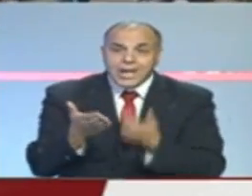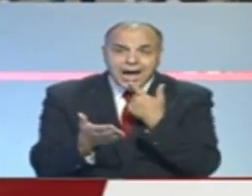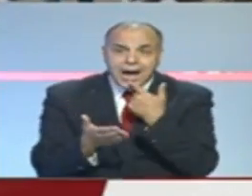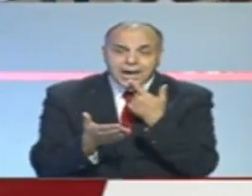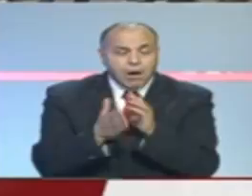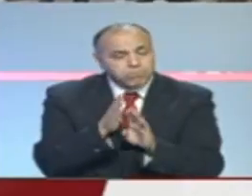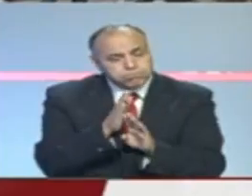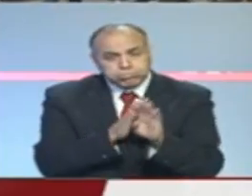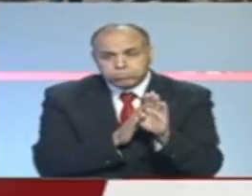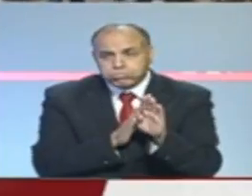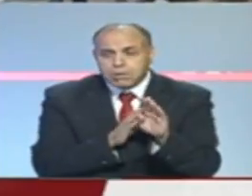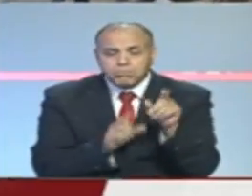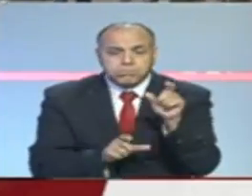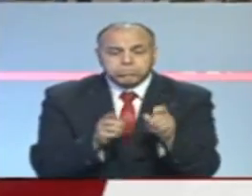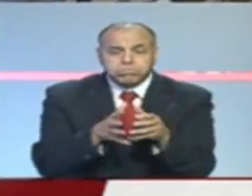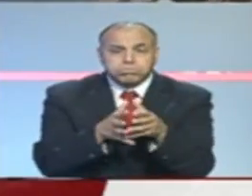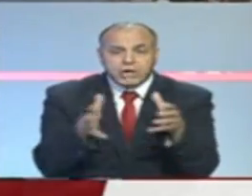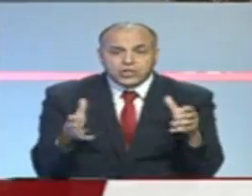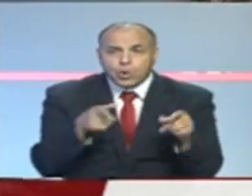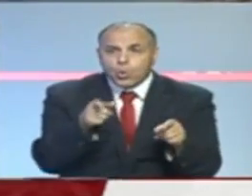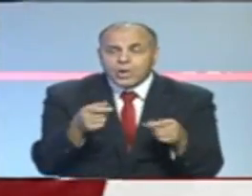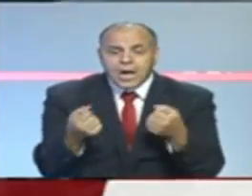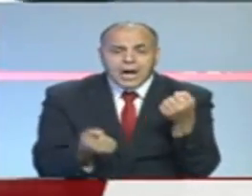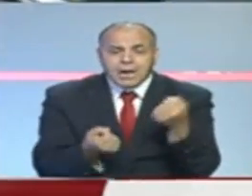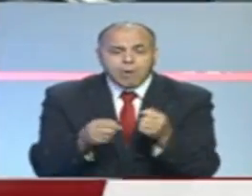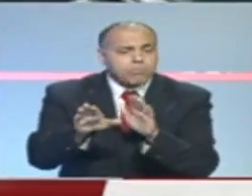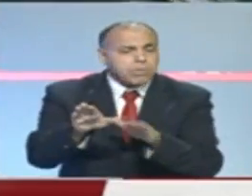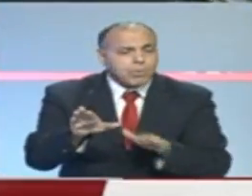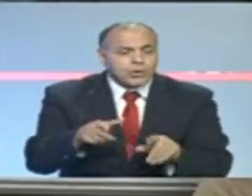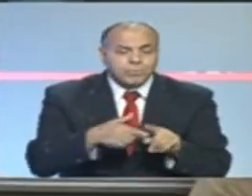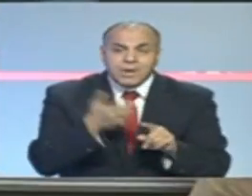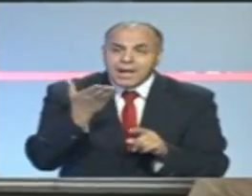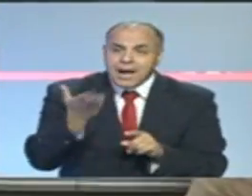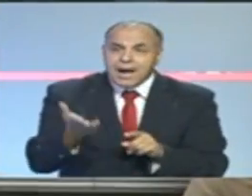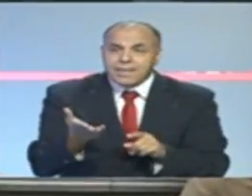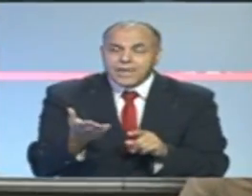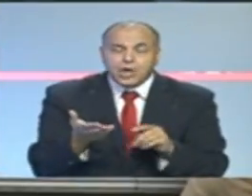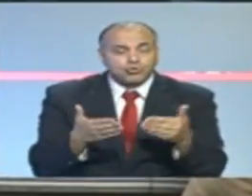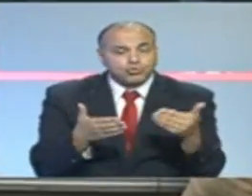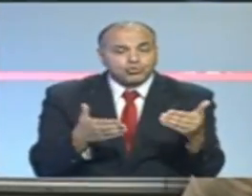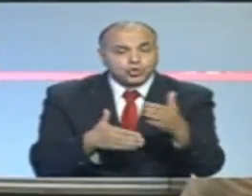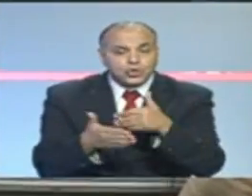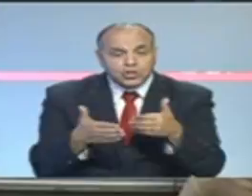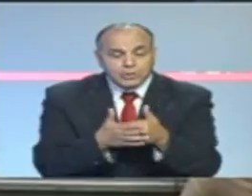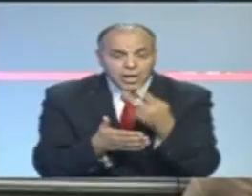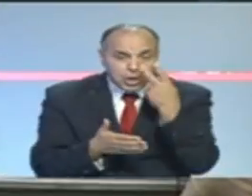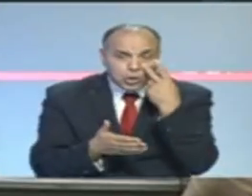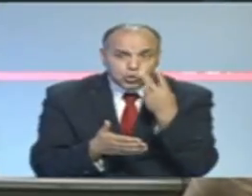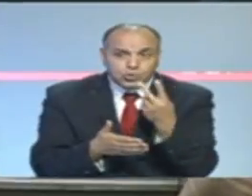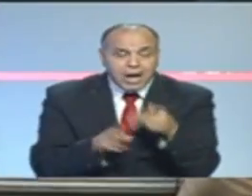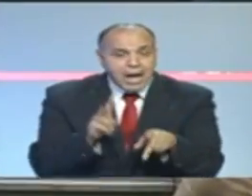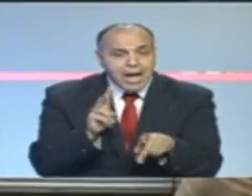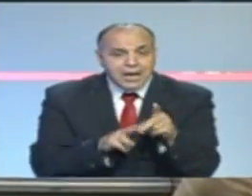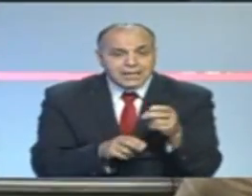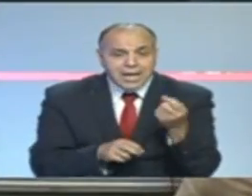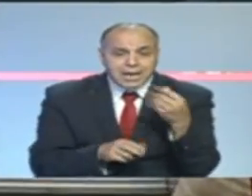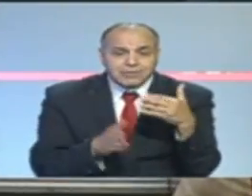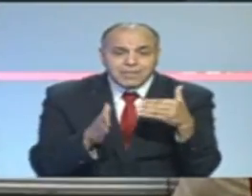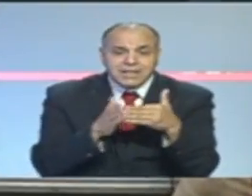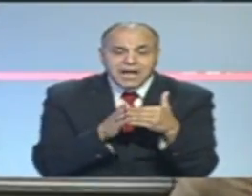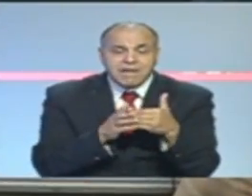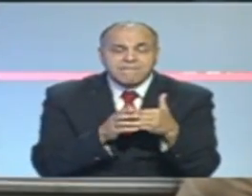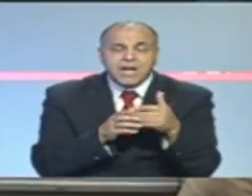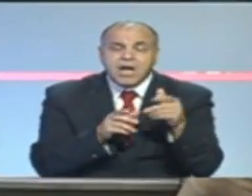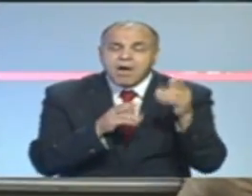لارتفاع العدد الكبير في حركة المرور، خاصة أن جزيرة جربة تشهد أكثر من 500,000